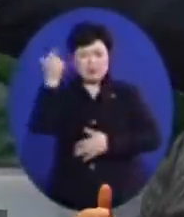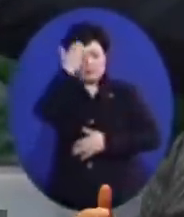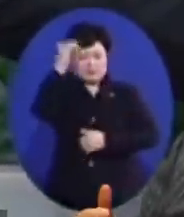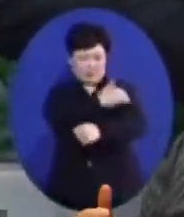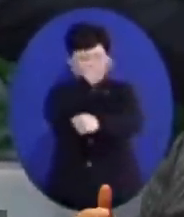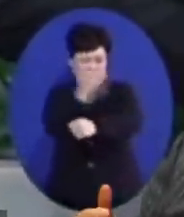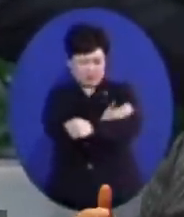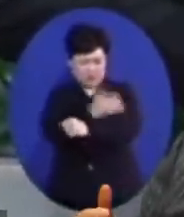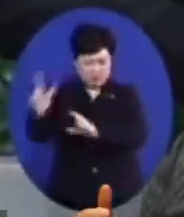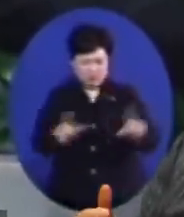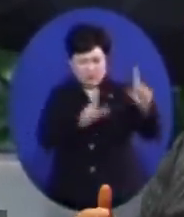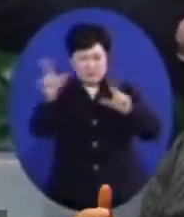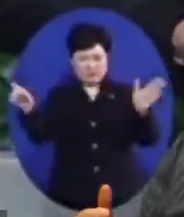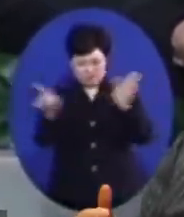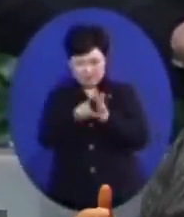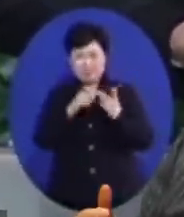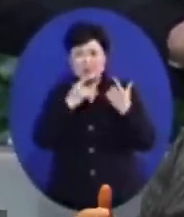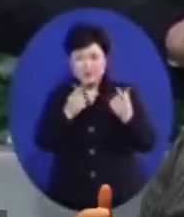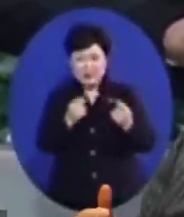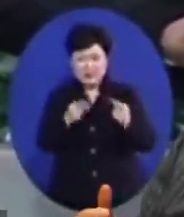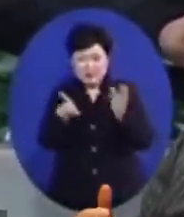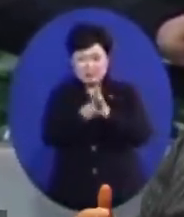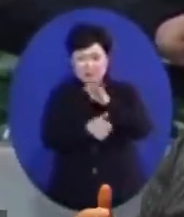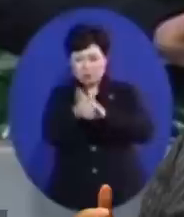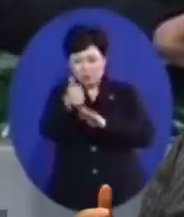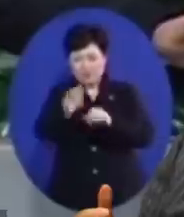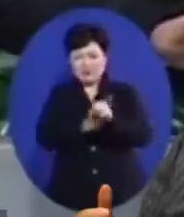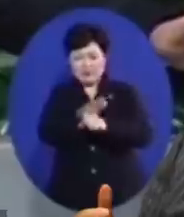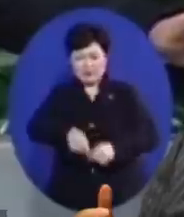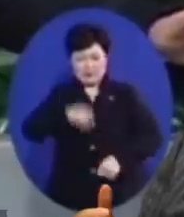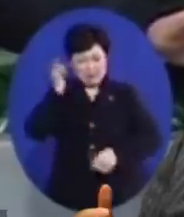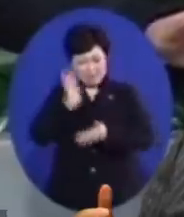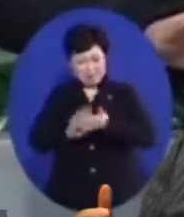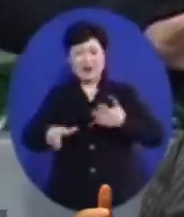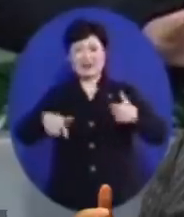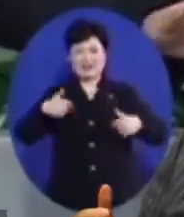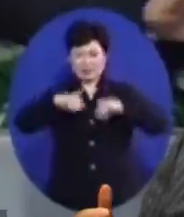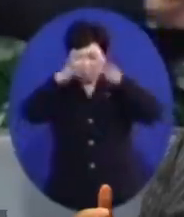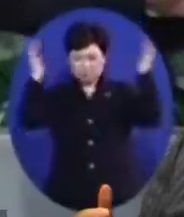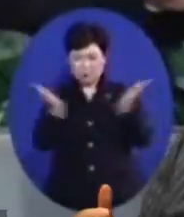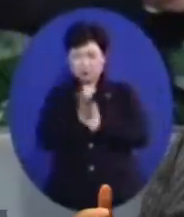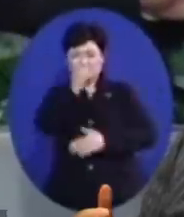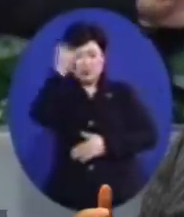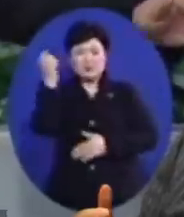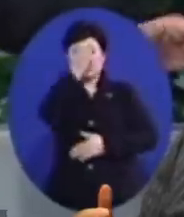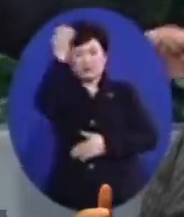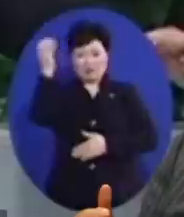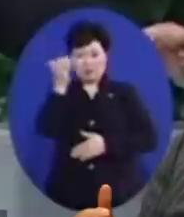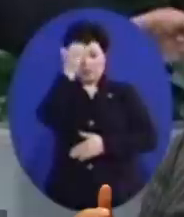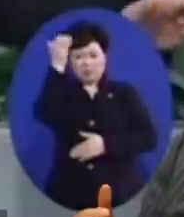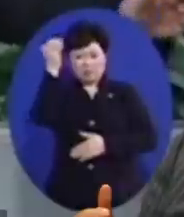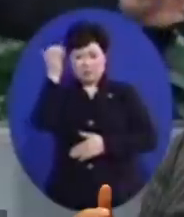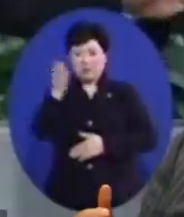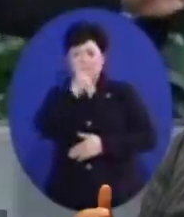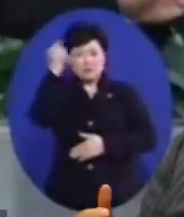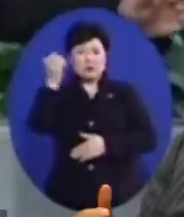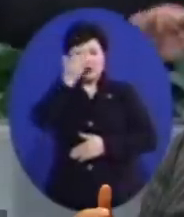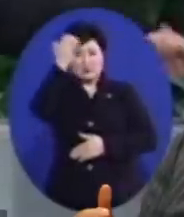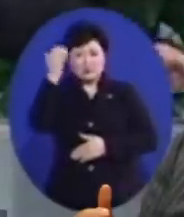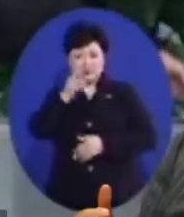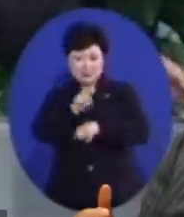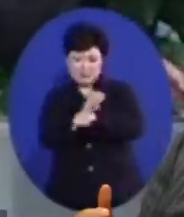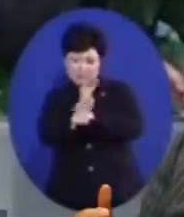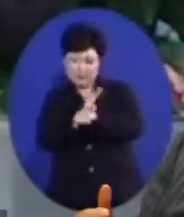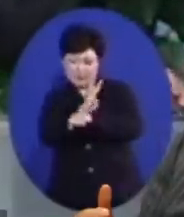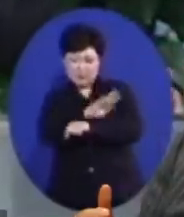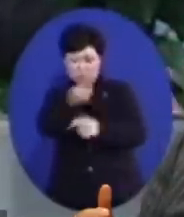능력으로 삽니다. 믿음, 소망, 사랑, 의, 평강, 희락, 모든 것이 성령 바람 따오. 성령이 24시간